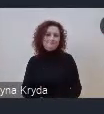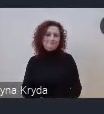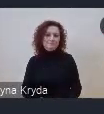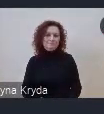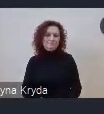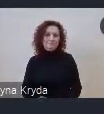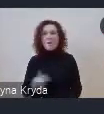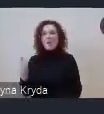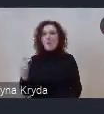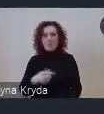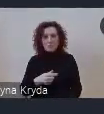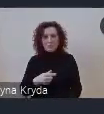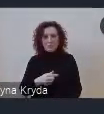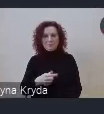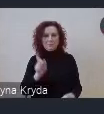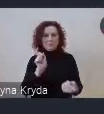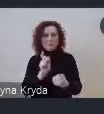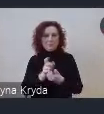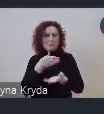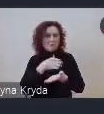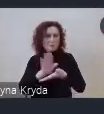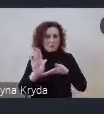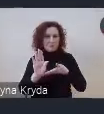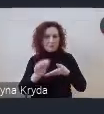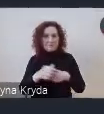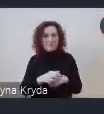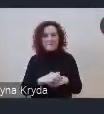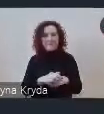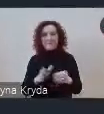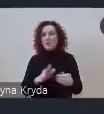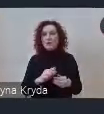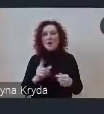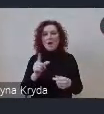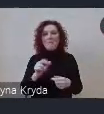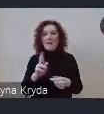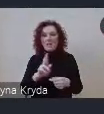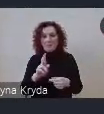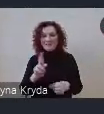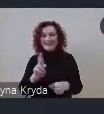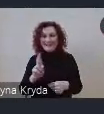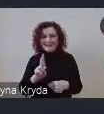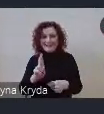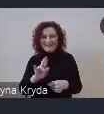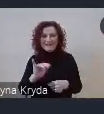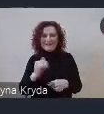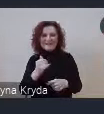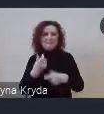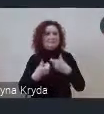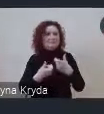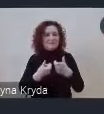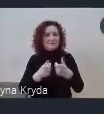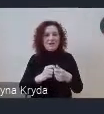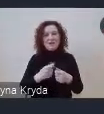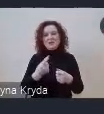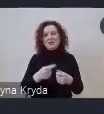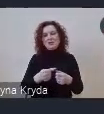antypoślizgowa podpowiedź oprócz parametrów r który mówi o tym jak tam jak antypoślizgowa Działa płytka jest jeszcze parametry